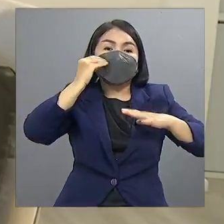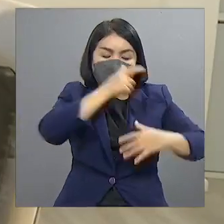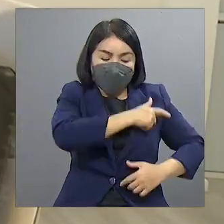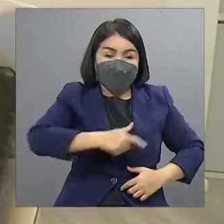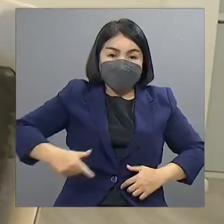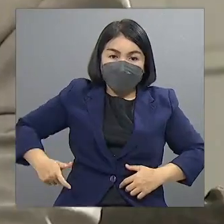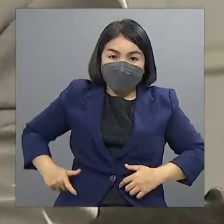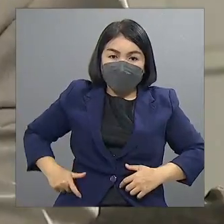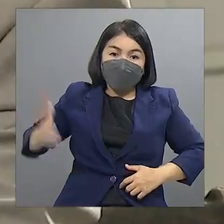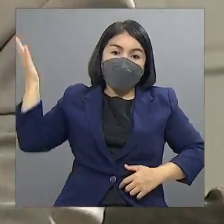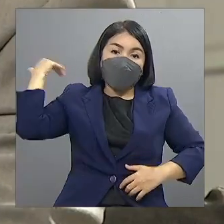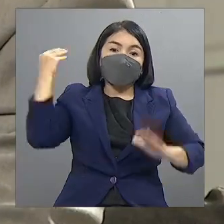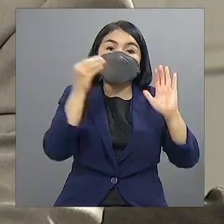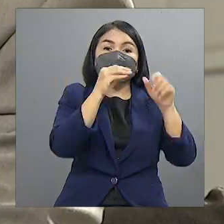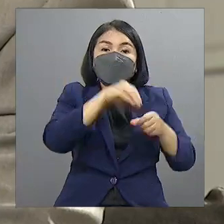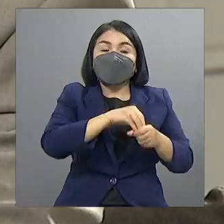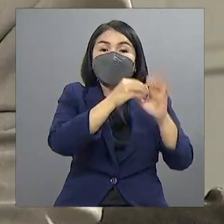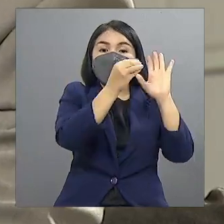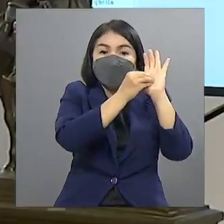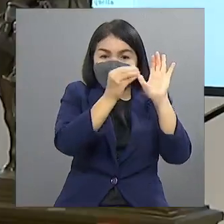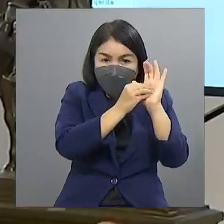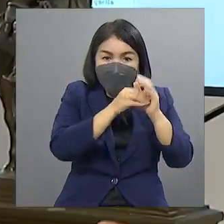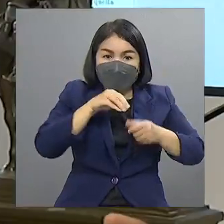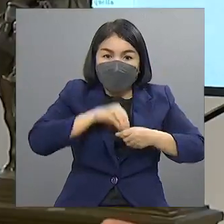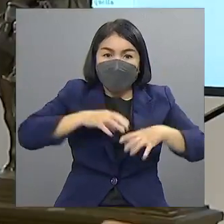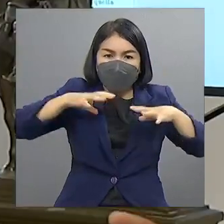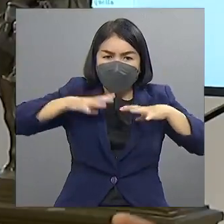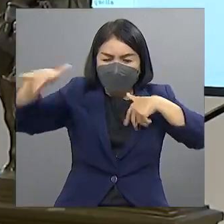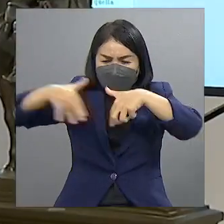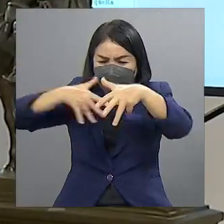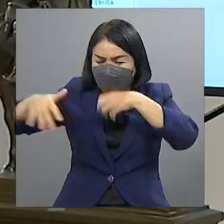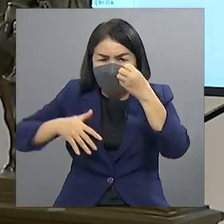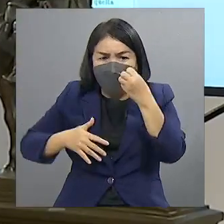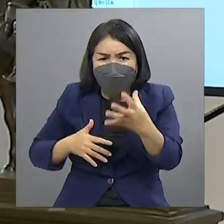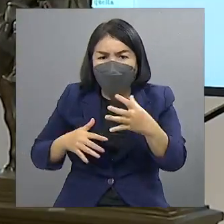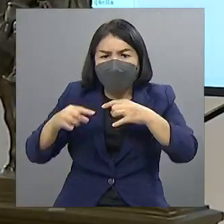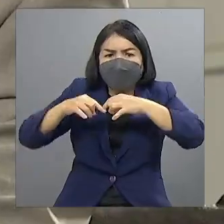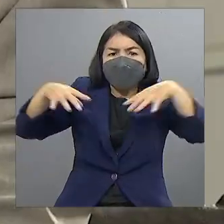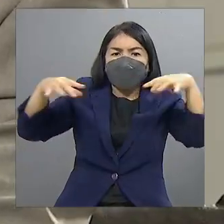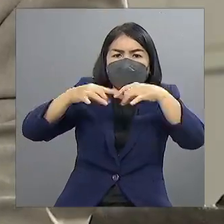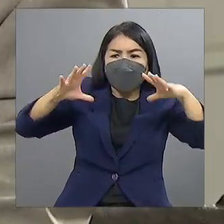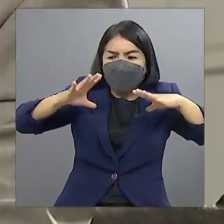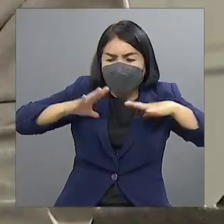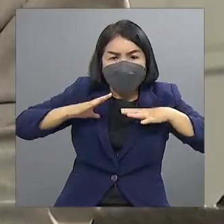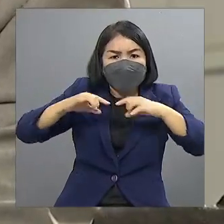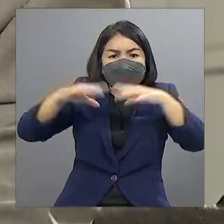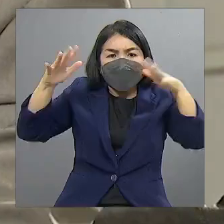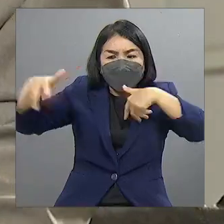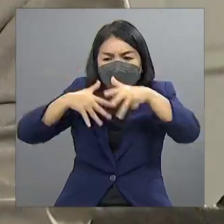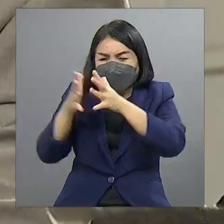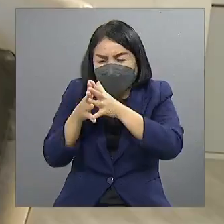ทพมหานครเนี่ยเป็นที่อยู่ของคนเป็นจำนวนมากมันไม่ถูกสุขลักษณะ คือหนาแน่นเกินไป หนาแน่นเกินไปฉะ